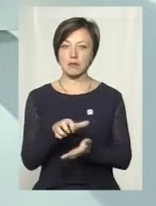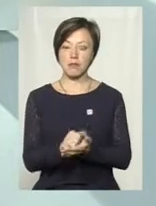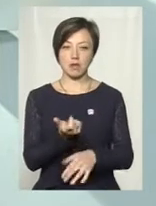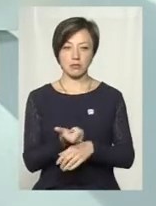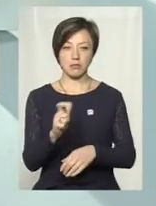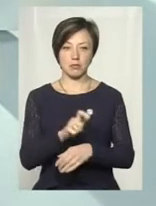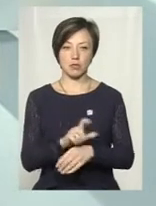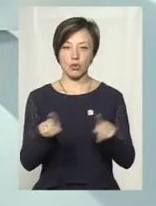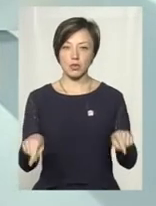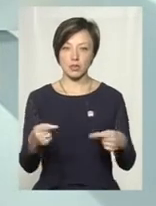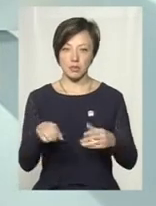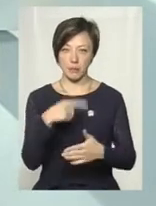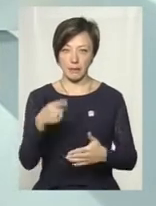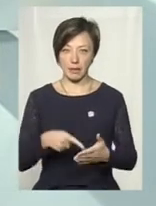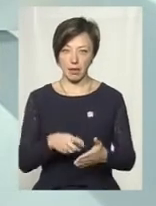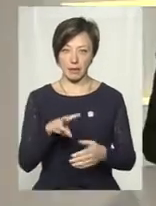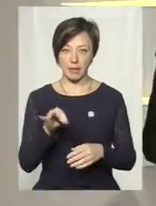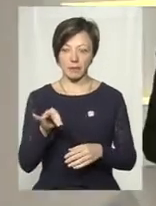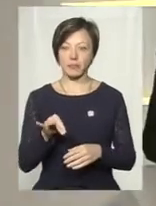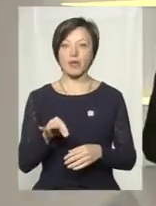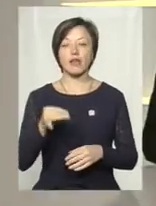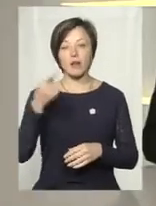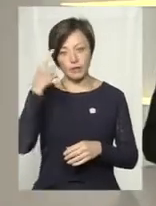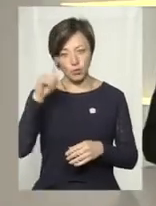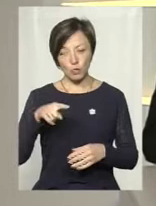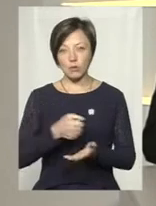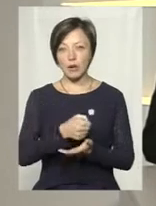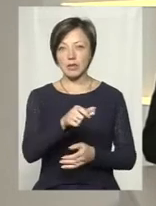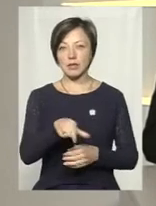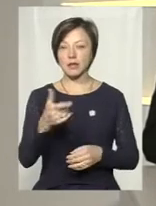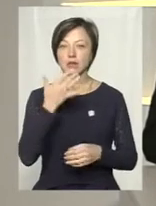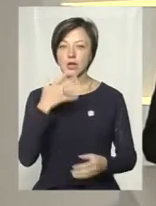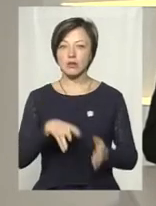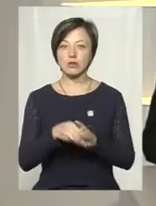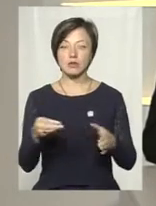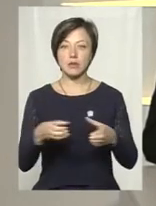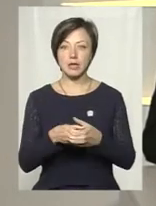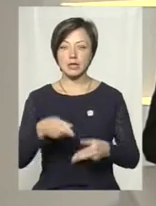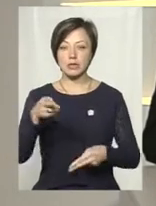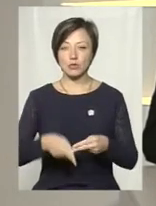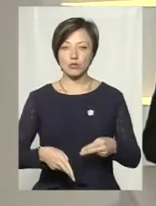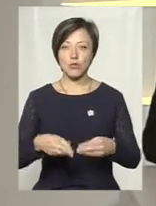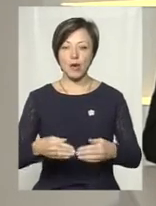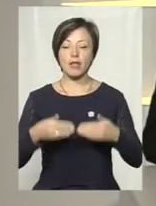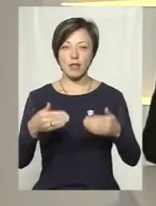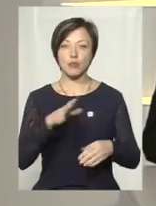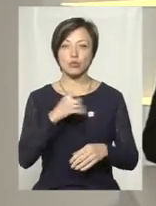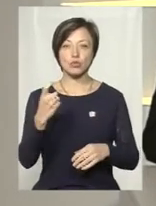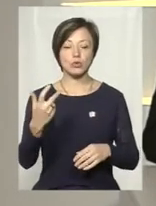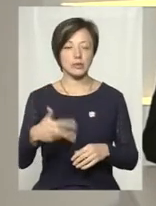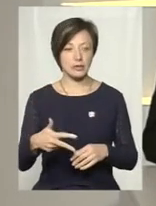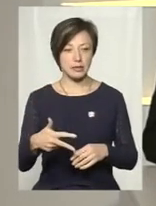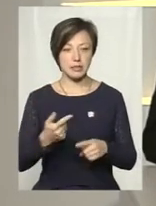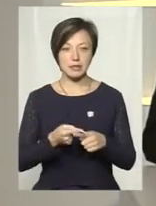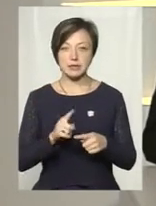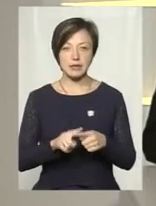більш організаційними питаннями. Відомо, що претендентів до національної збірної на заключному етапі було 130.